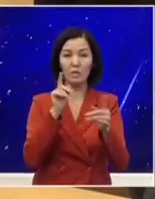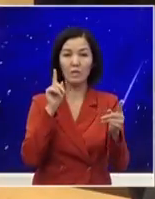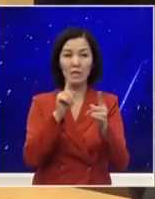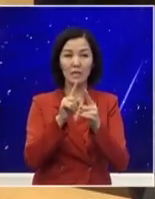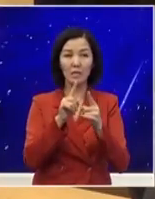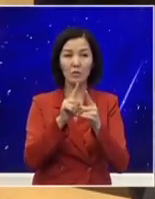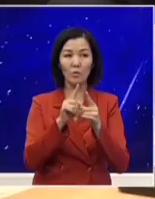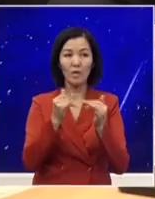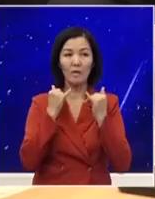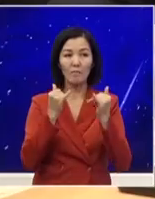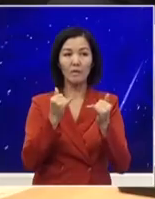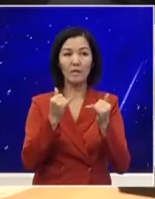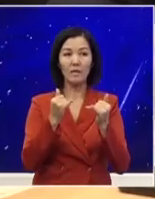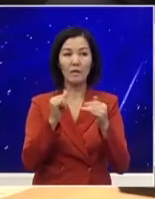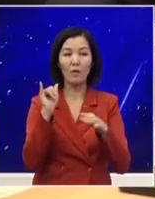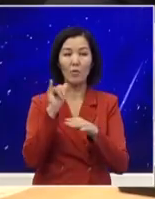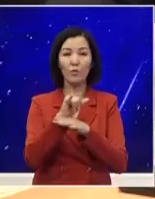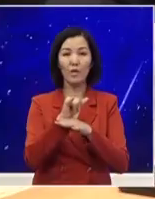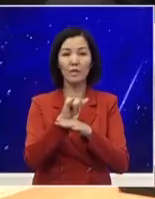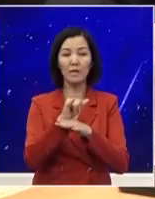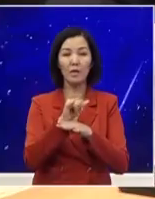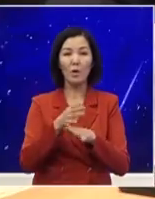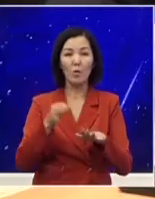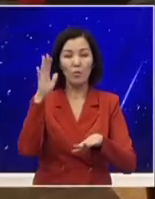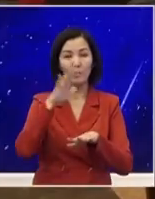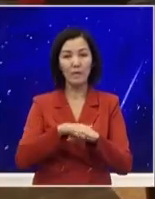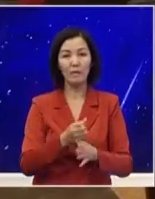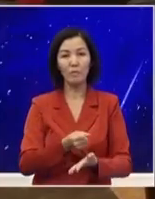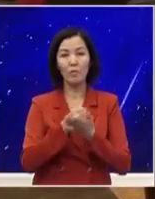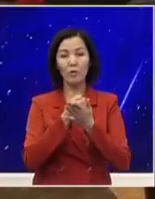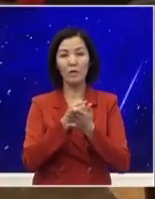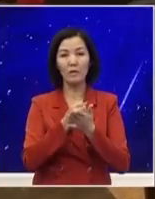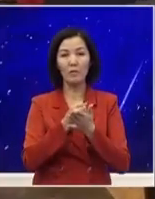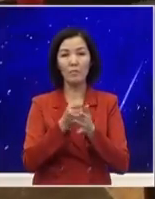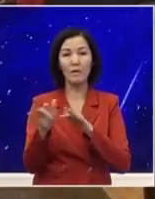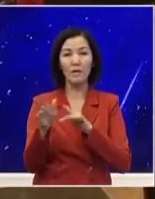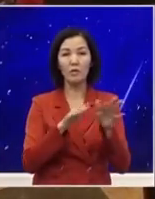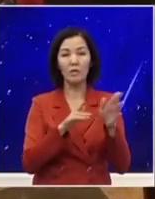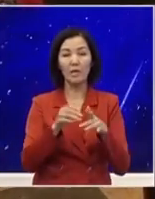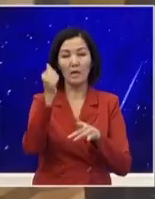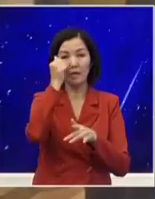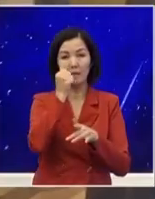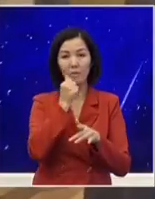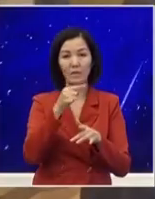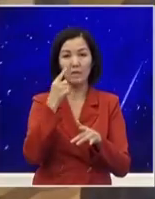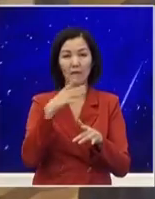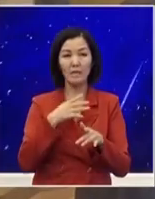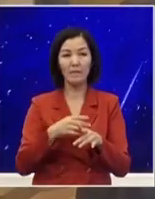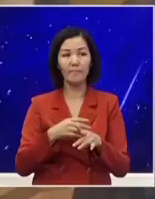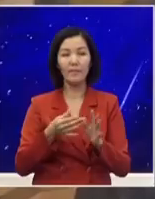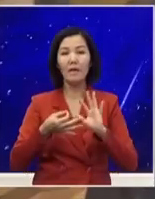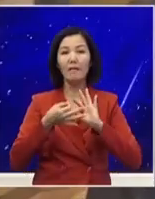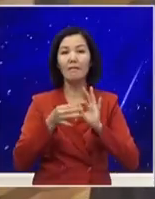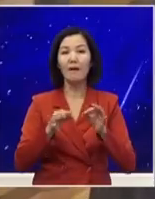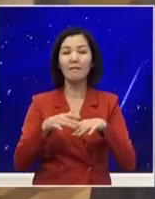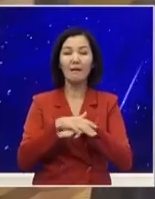барысында беделді қонақтар облыс басшылығының тікелей қолдауының арқасында өтіп отырған іс-шараға ризашылықтарын білдірді. Нақты халықтық